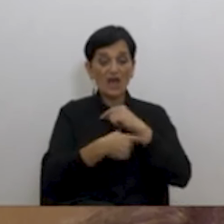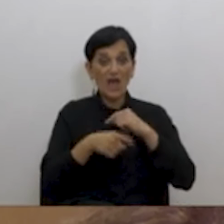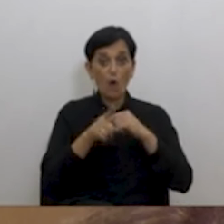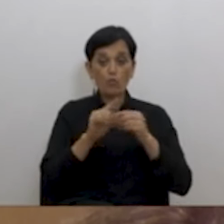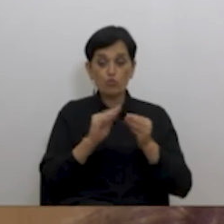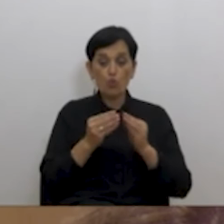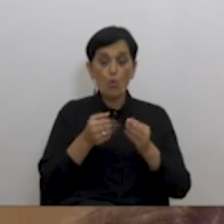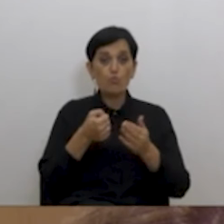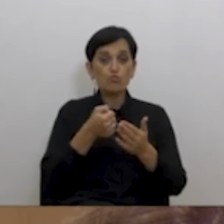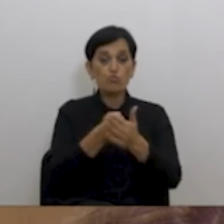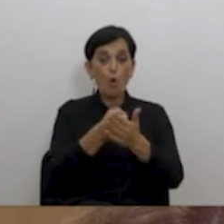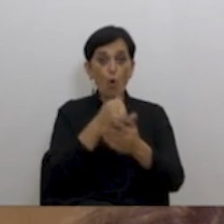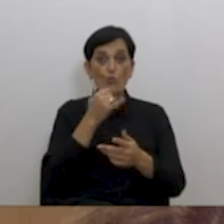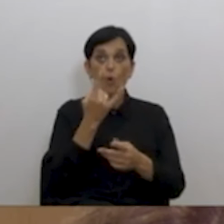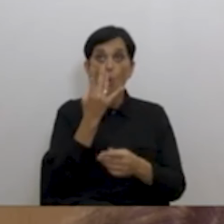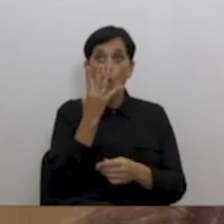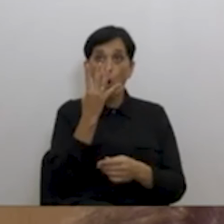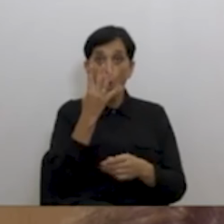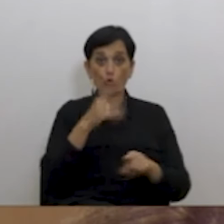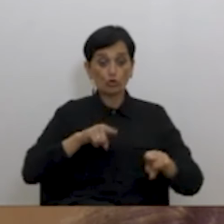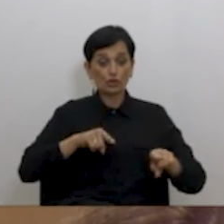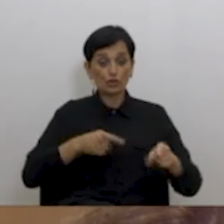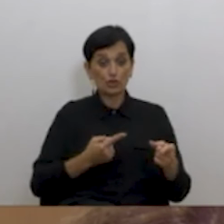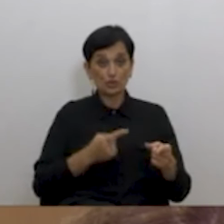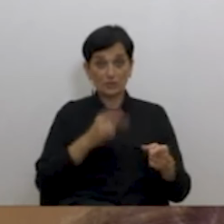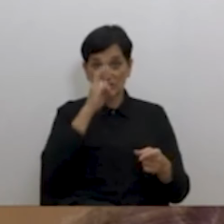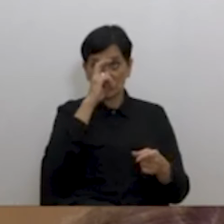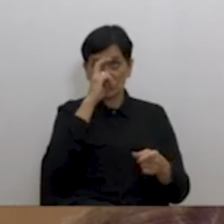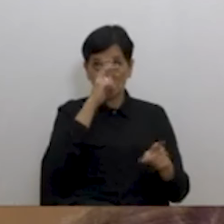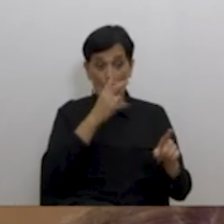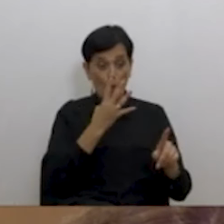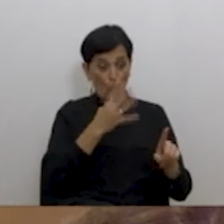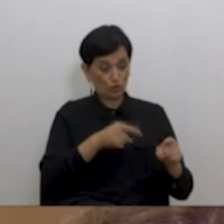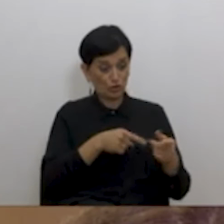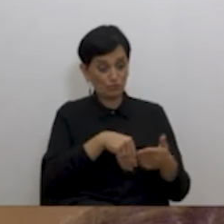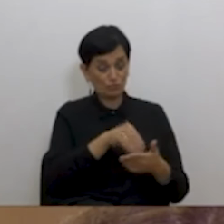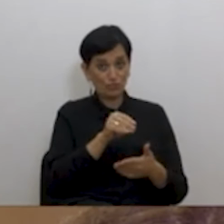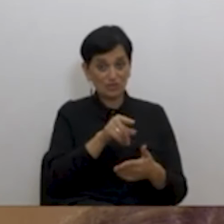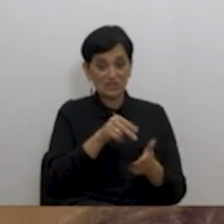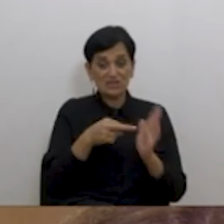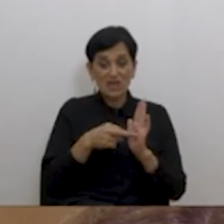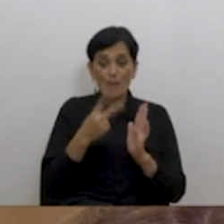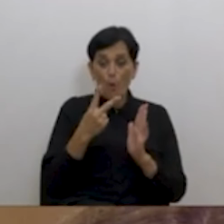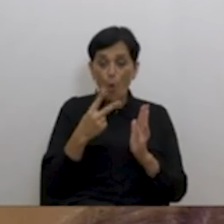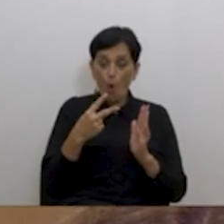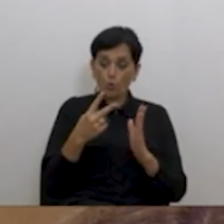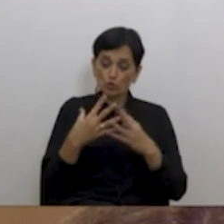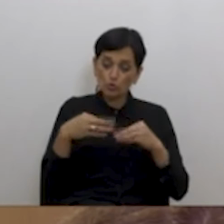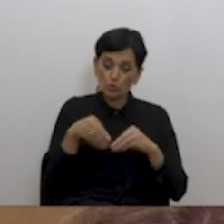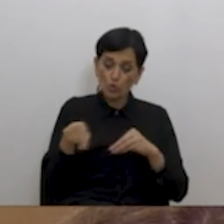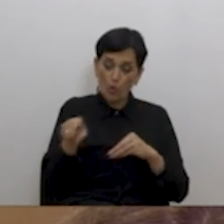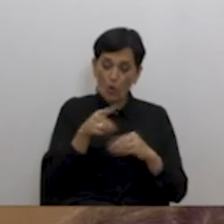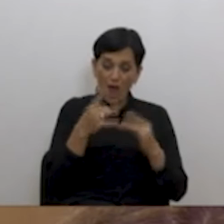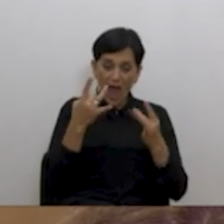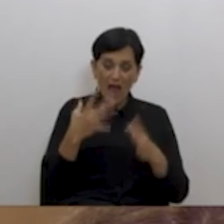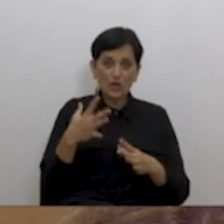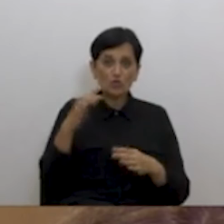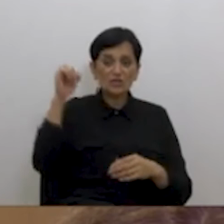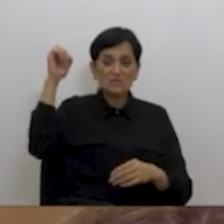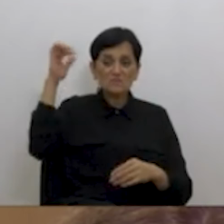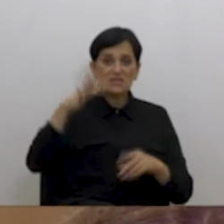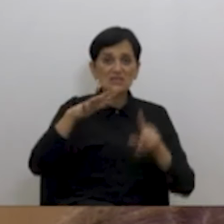და 4 ჯიპი რო უჯდება სულ სახელმწიფოს 4 ჯიპი საფასური რომ 20 ოჯახს კონდეს ელემენტარული მზის